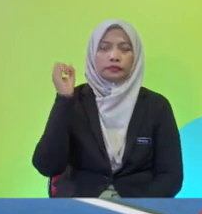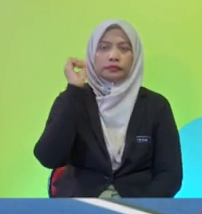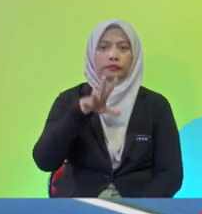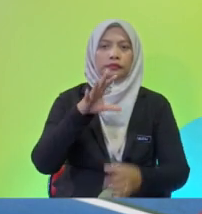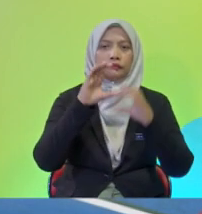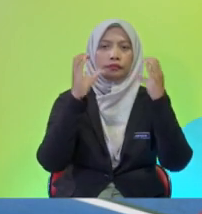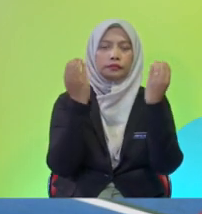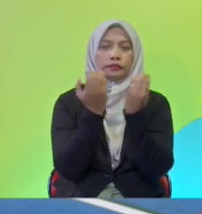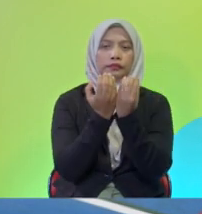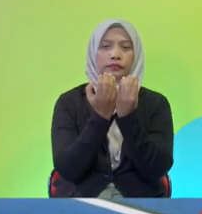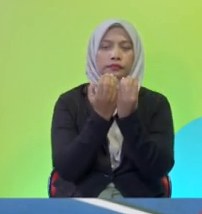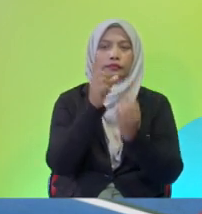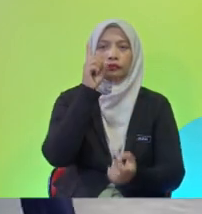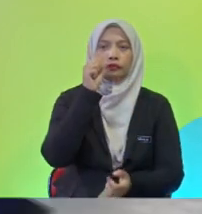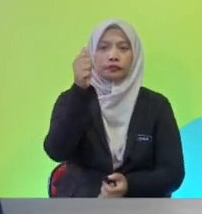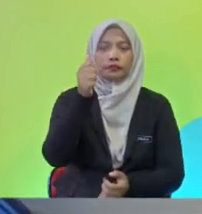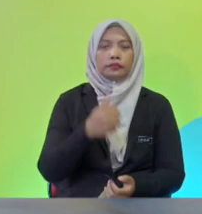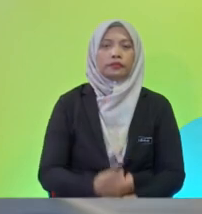Kumpulan A.